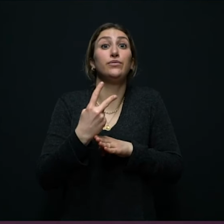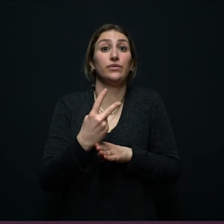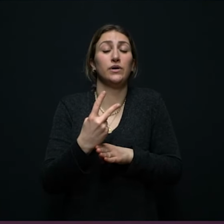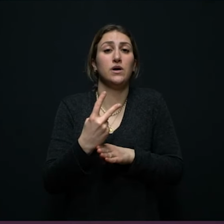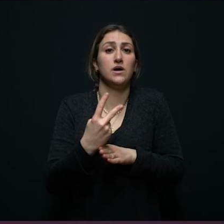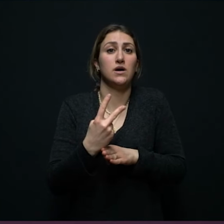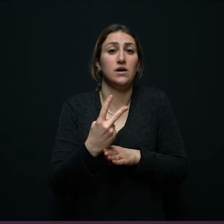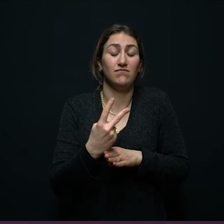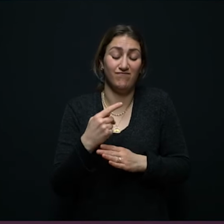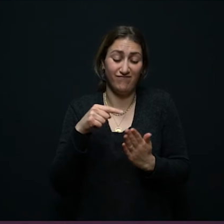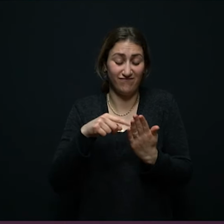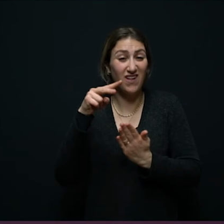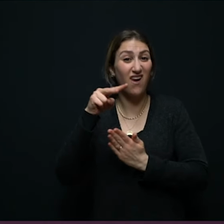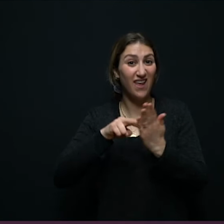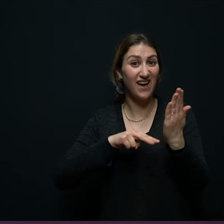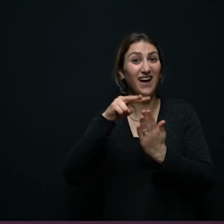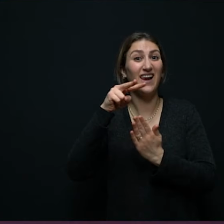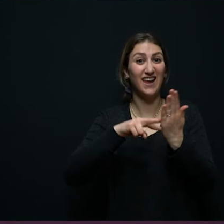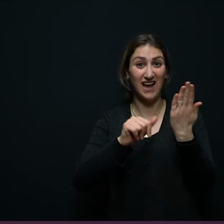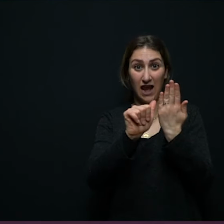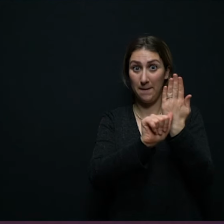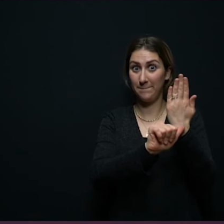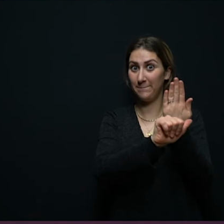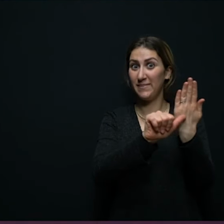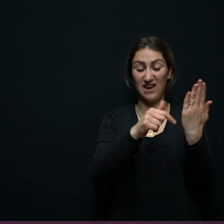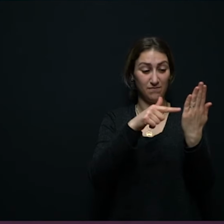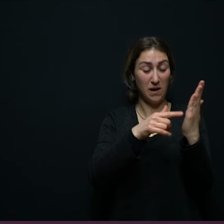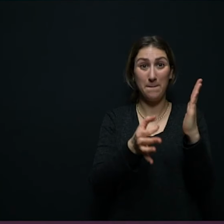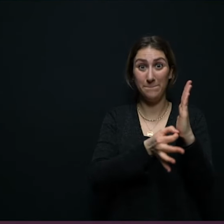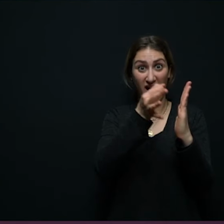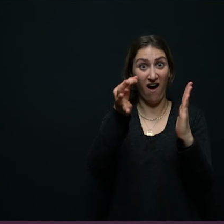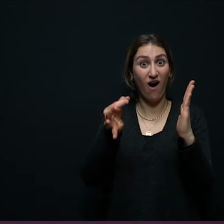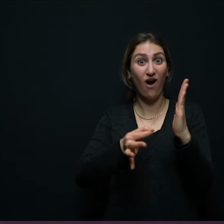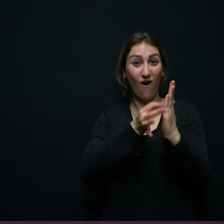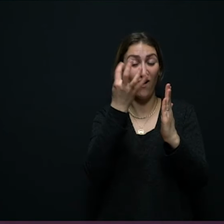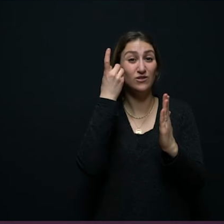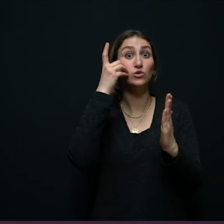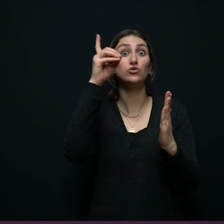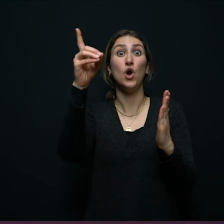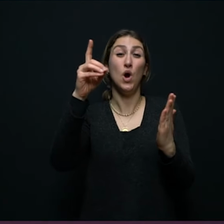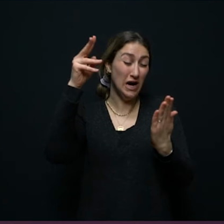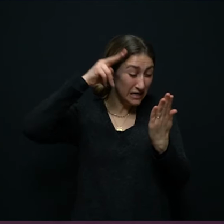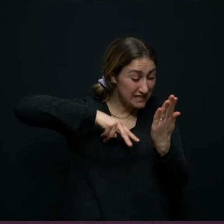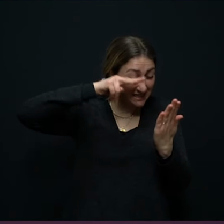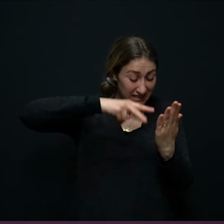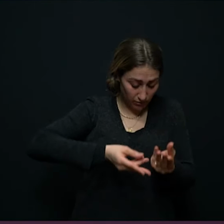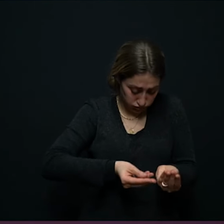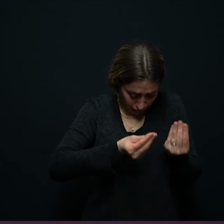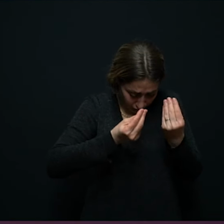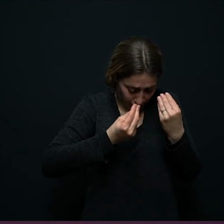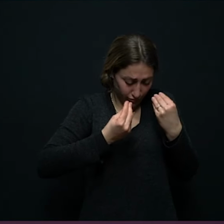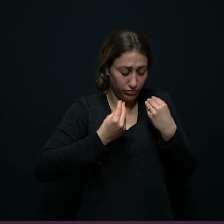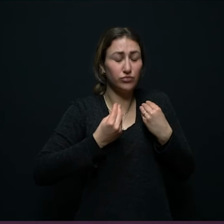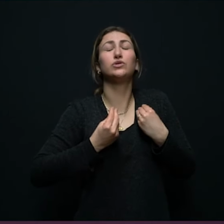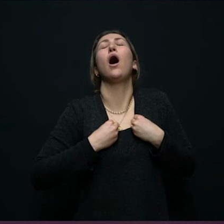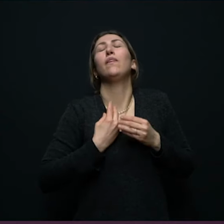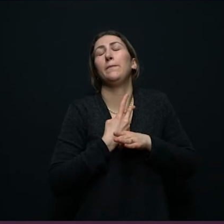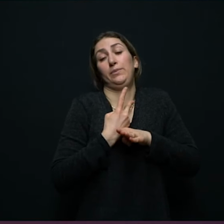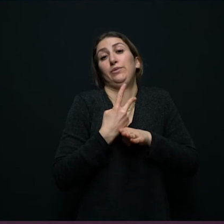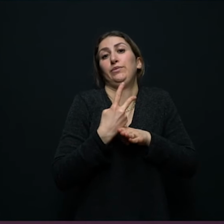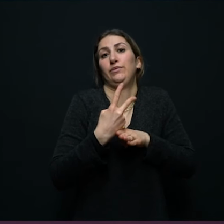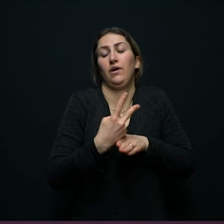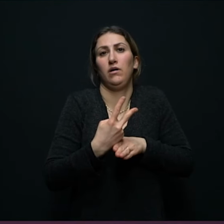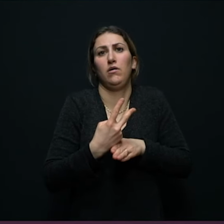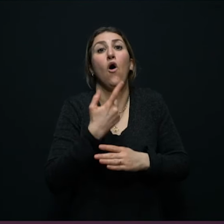lecture de l'étude et de l'obéissance parce que bon on peut lire la bible sans obéir un ya plein de gens qui